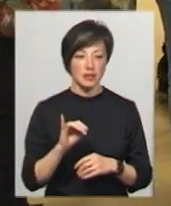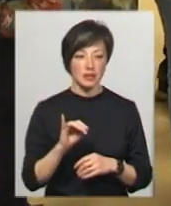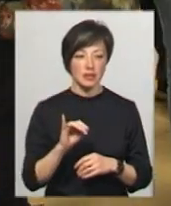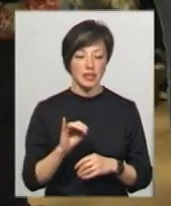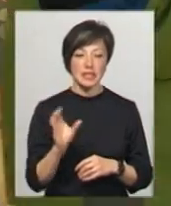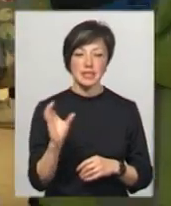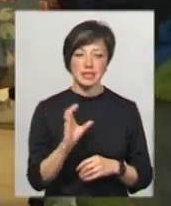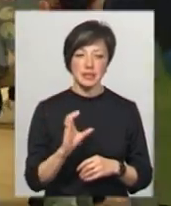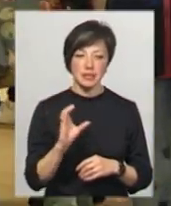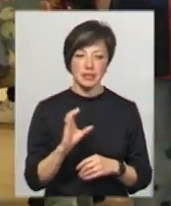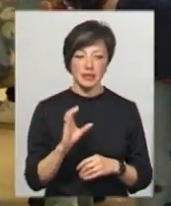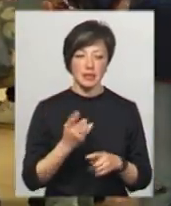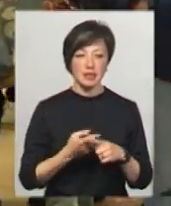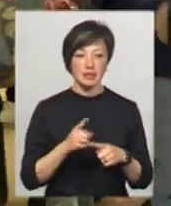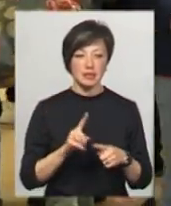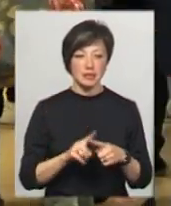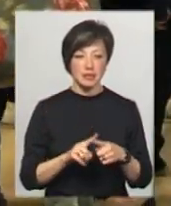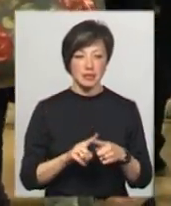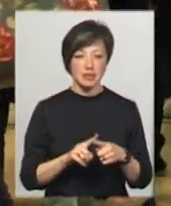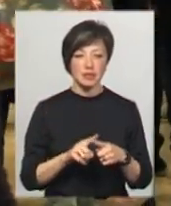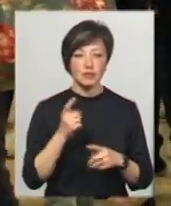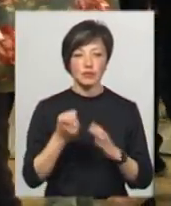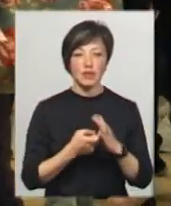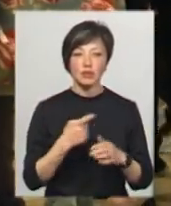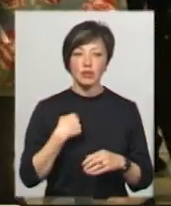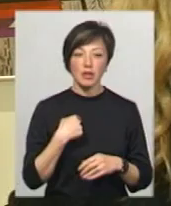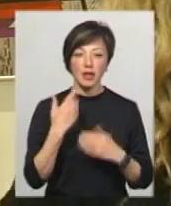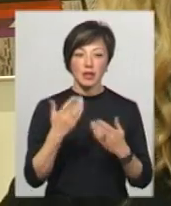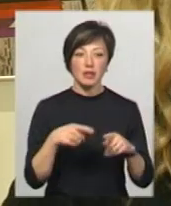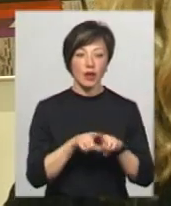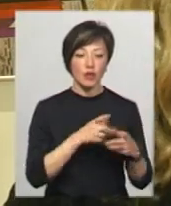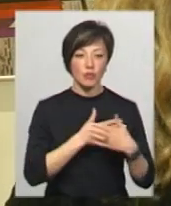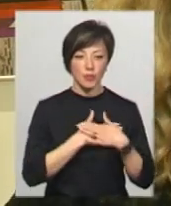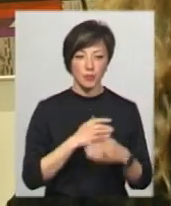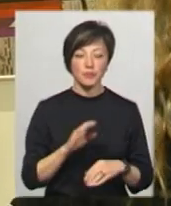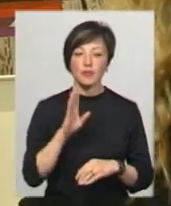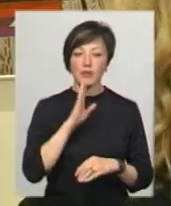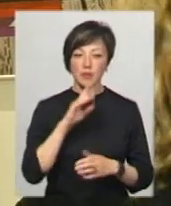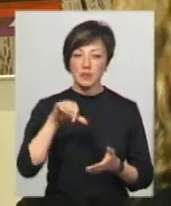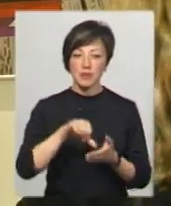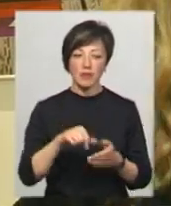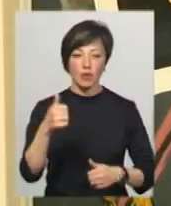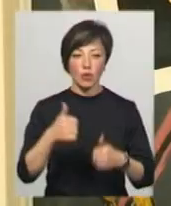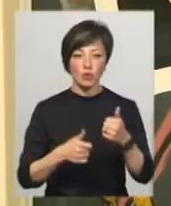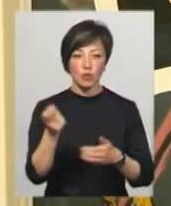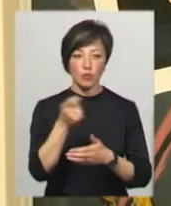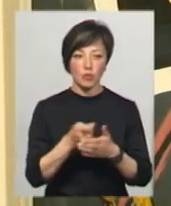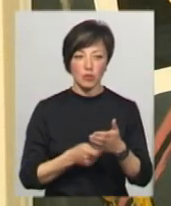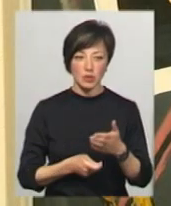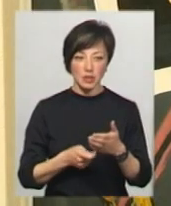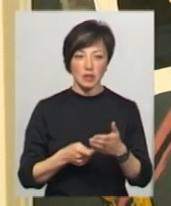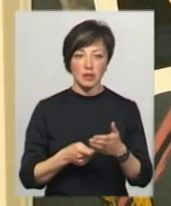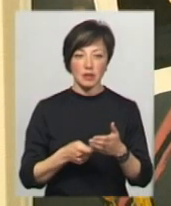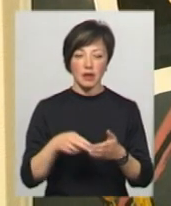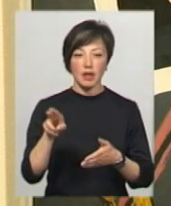і синій. Це вона якось ще зналася, я її так любила. Ольга Ярошенко представила на конкурс роботу викину гуашю